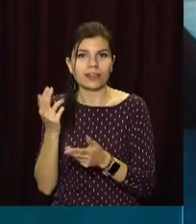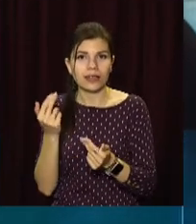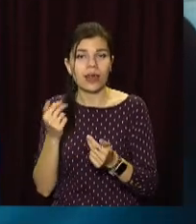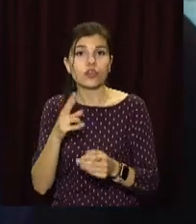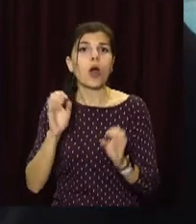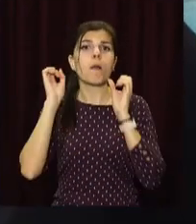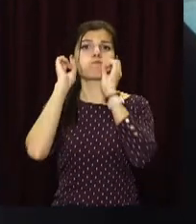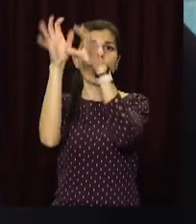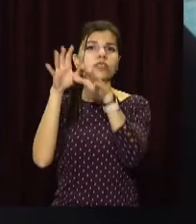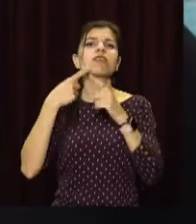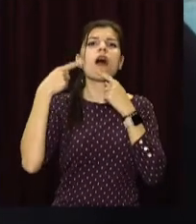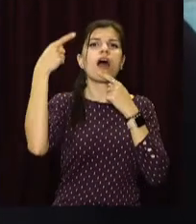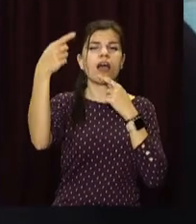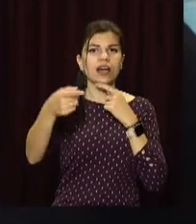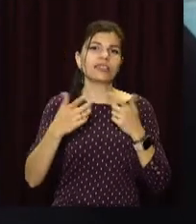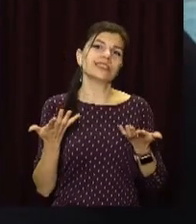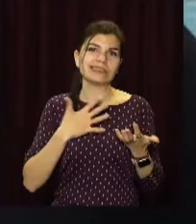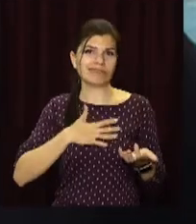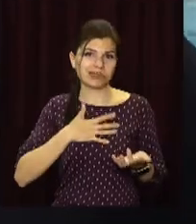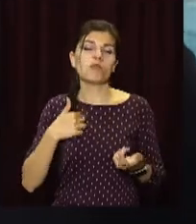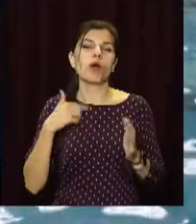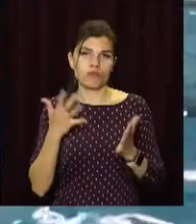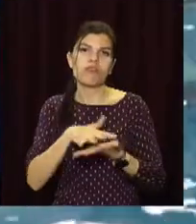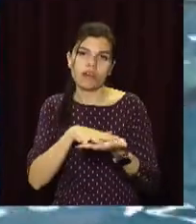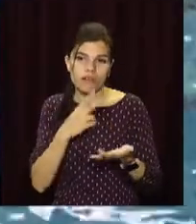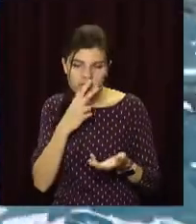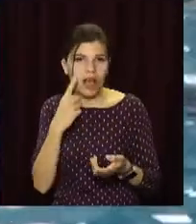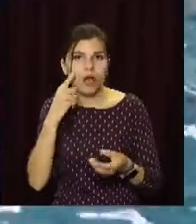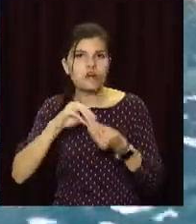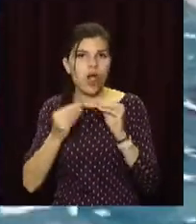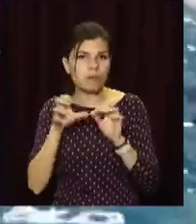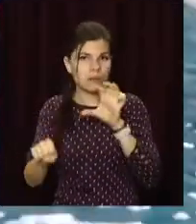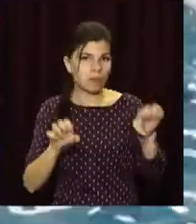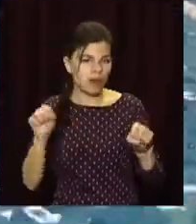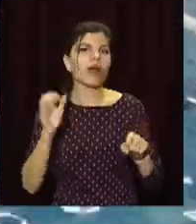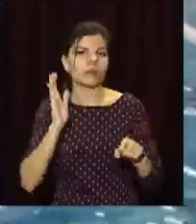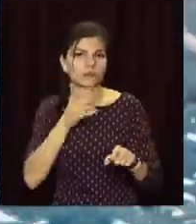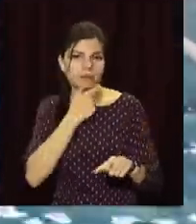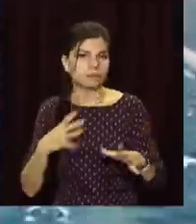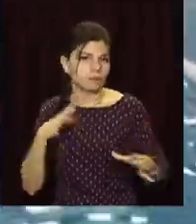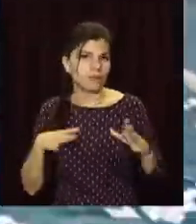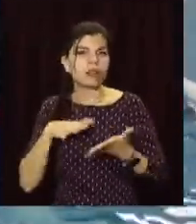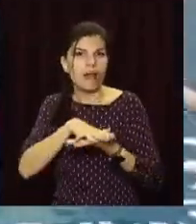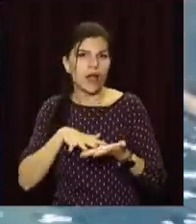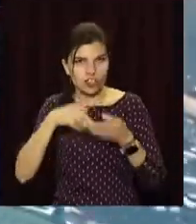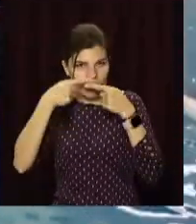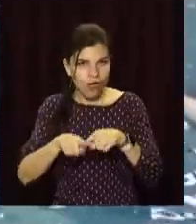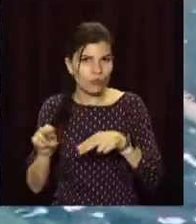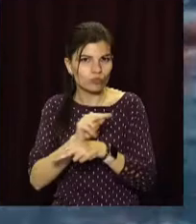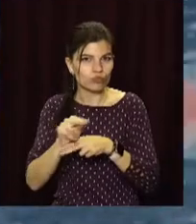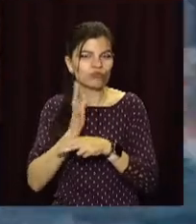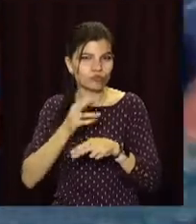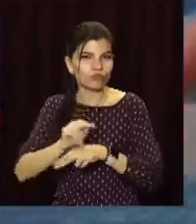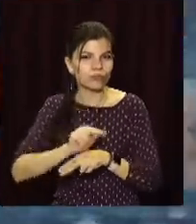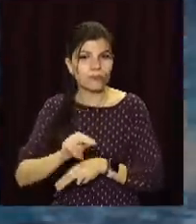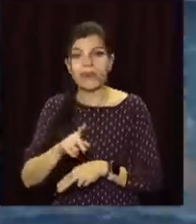Броски здалека ставляють желати лучшого, над чим ми будемо працювати. А ось капітан дніпровської команди, 14-річний Дмитро, зізнається,